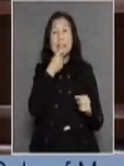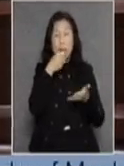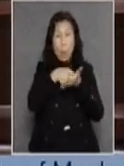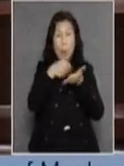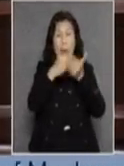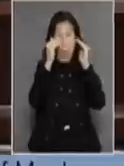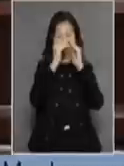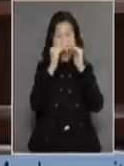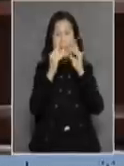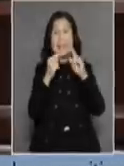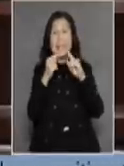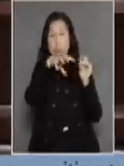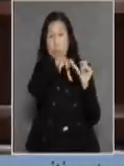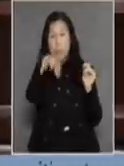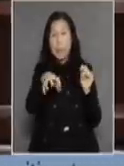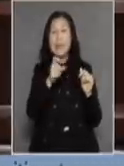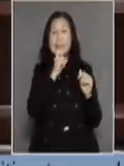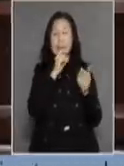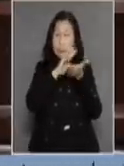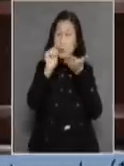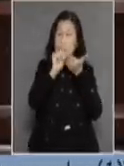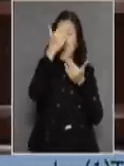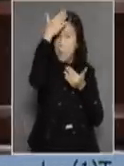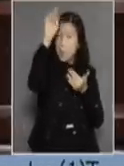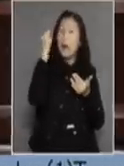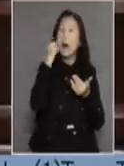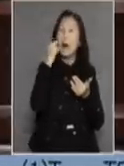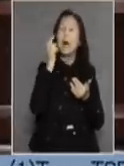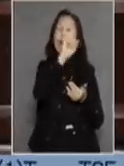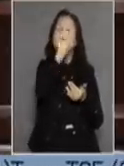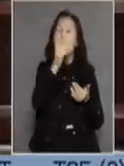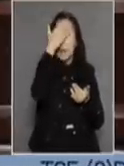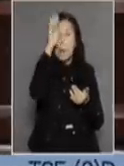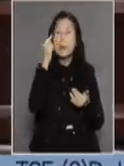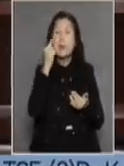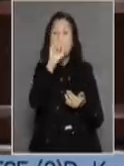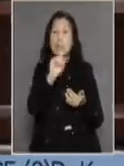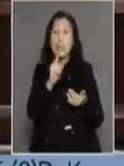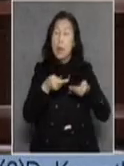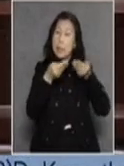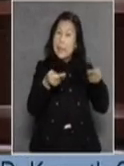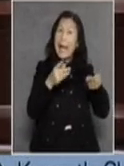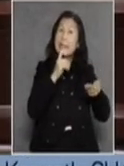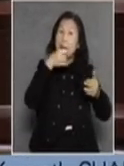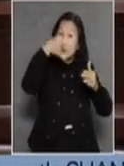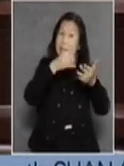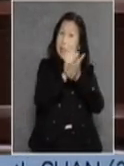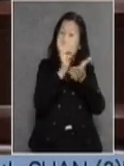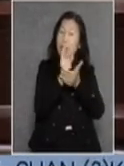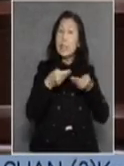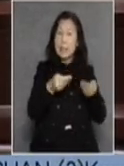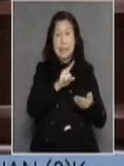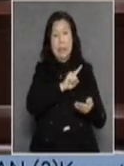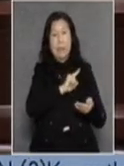樓的人士呢，是能夠有清楚的信息，明白究竟供應是怎樣，自己